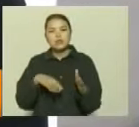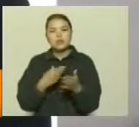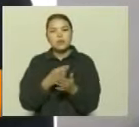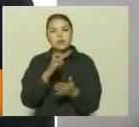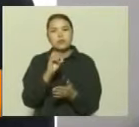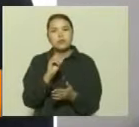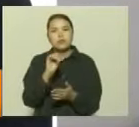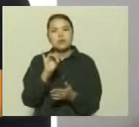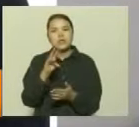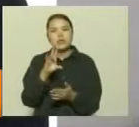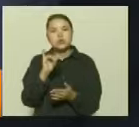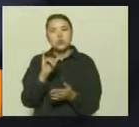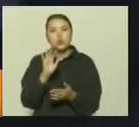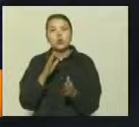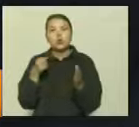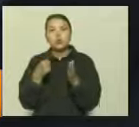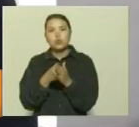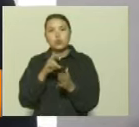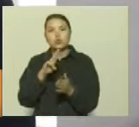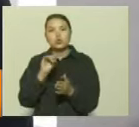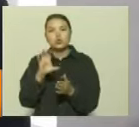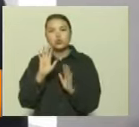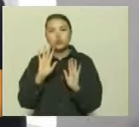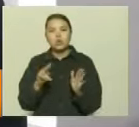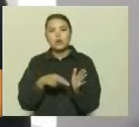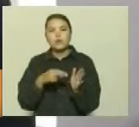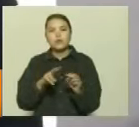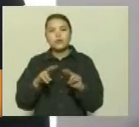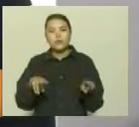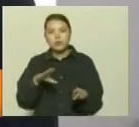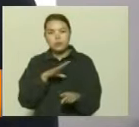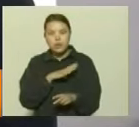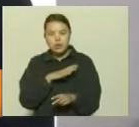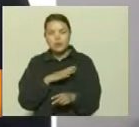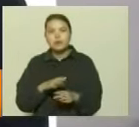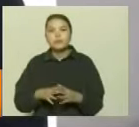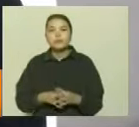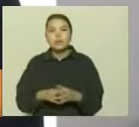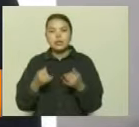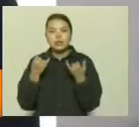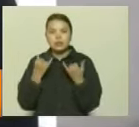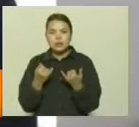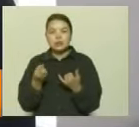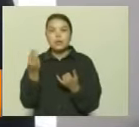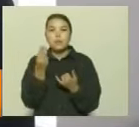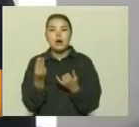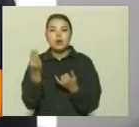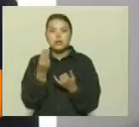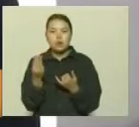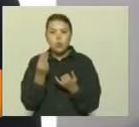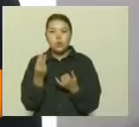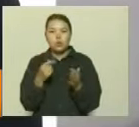Бейнеу ауданынан Нүкіс қаласына темір жол рейсі қатынаған болатын. Енді Маңғыстау